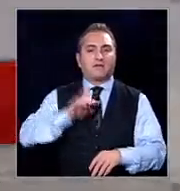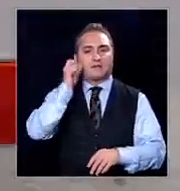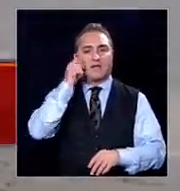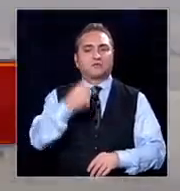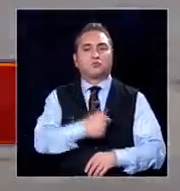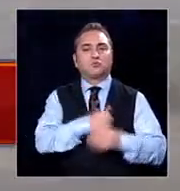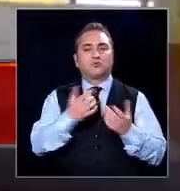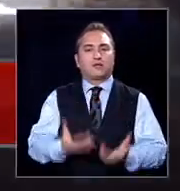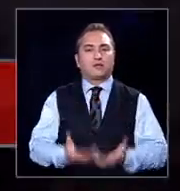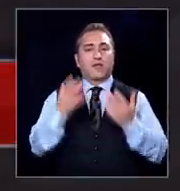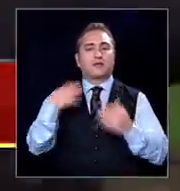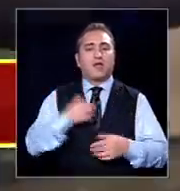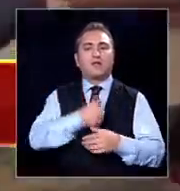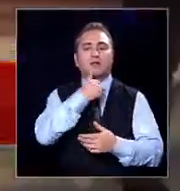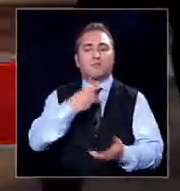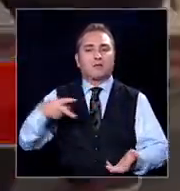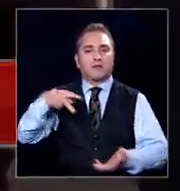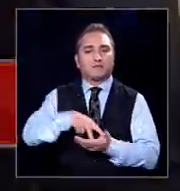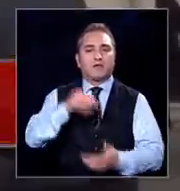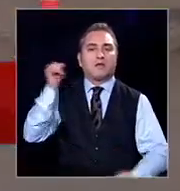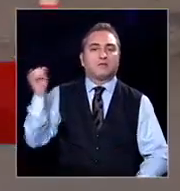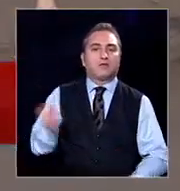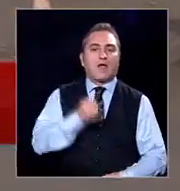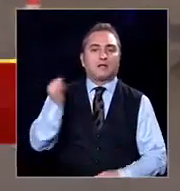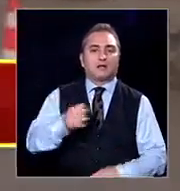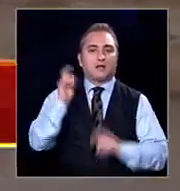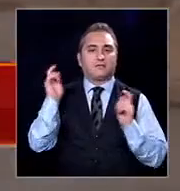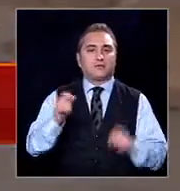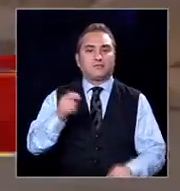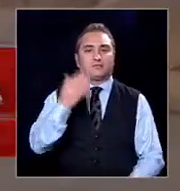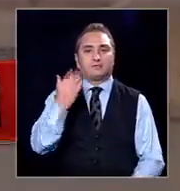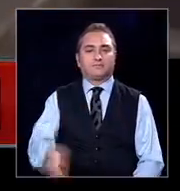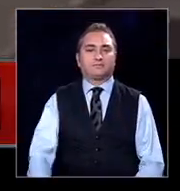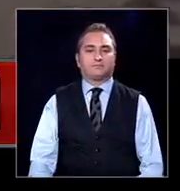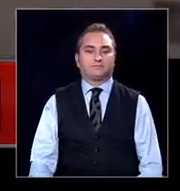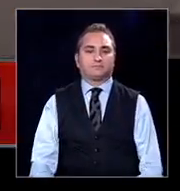anne babaların dik duruşuyla dalga geçmeye kalktı.